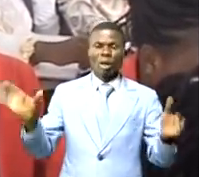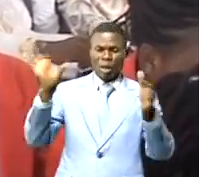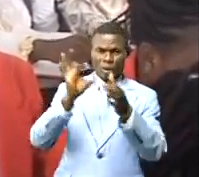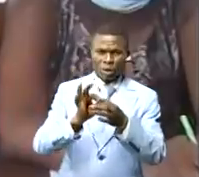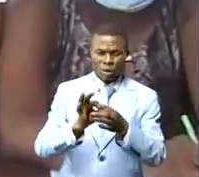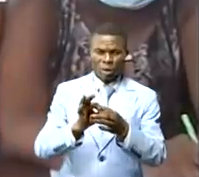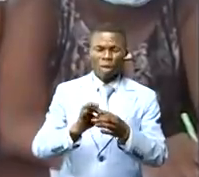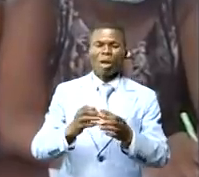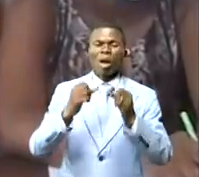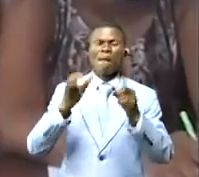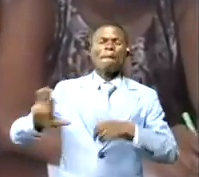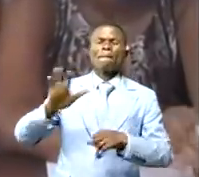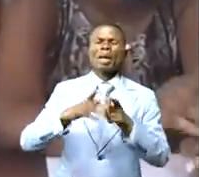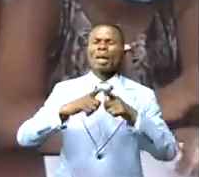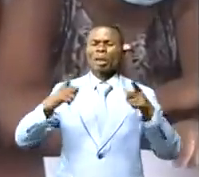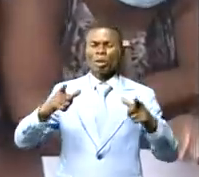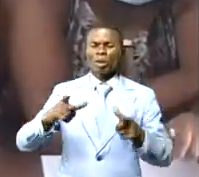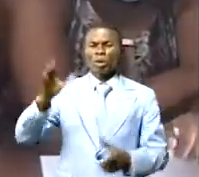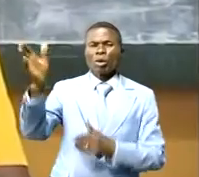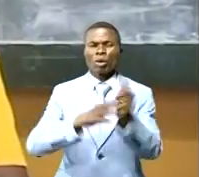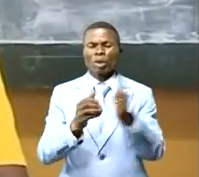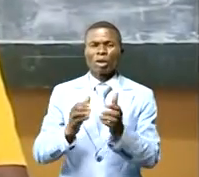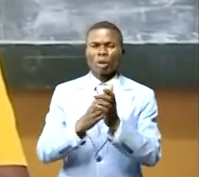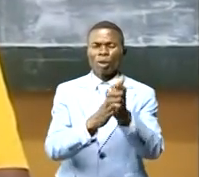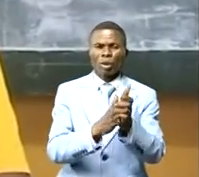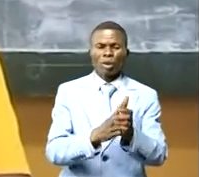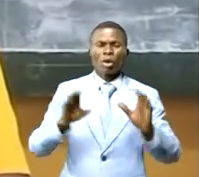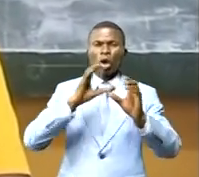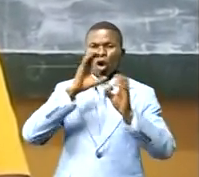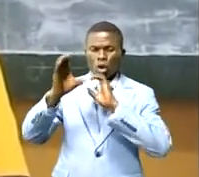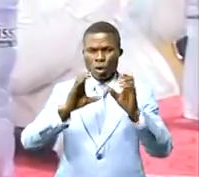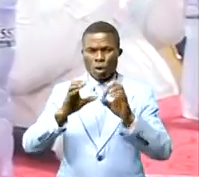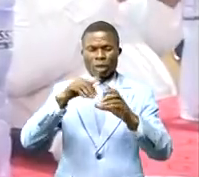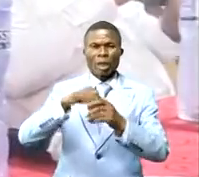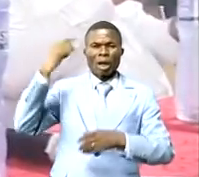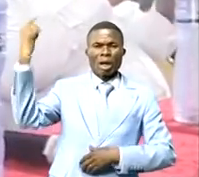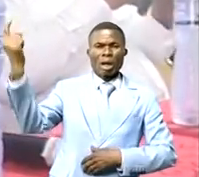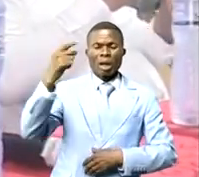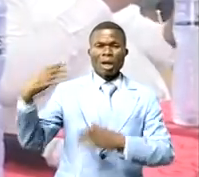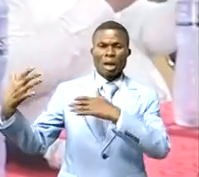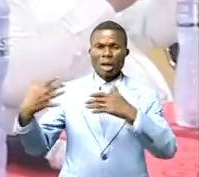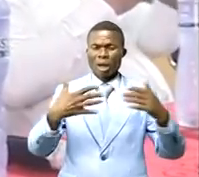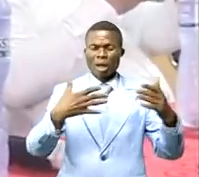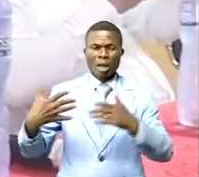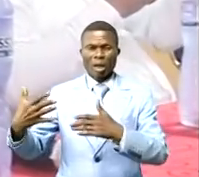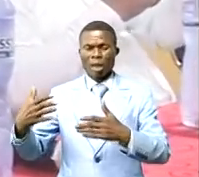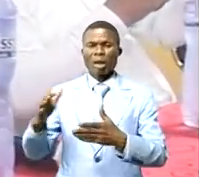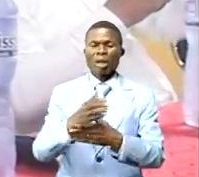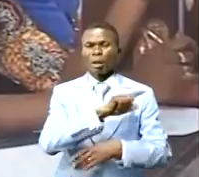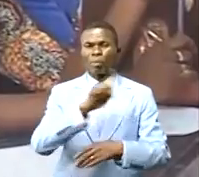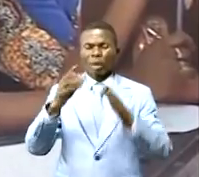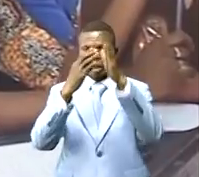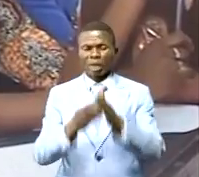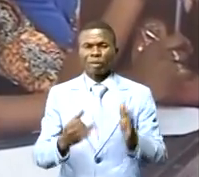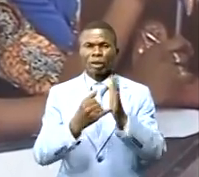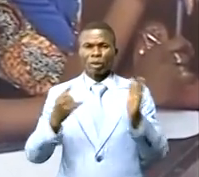des grandes puissances, l'effondrement sur le leadership de la communication dans le monde, la guerre froide en 1960